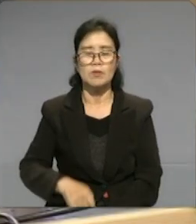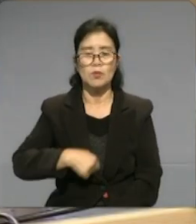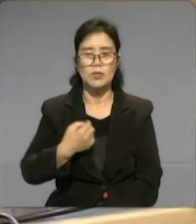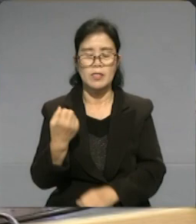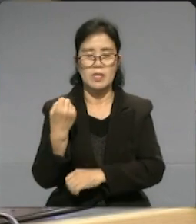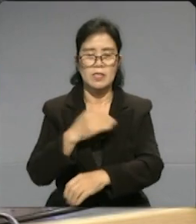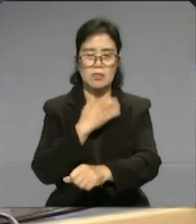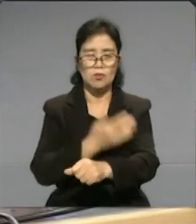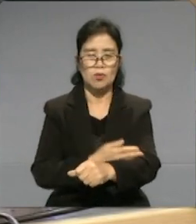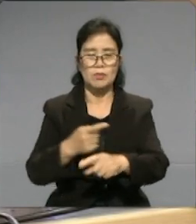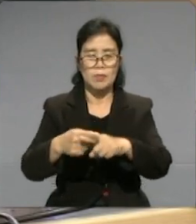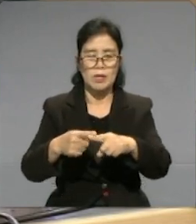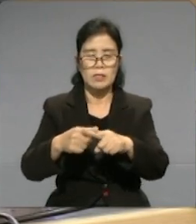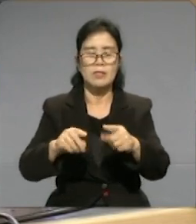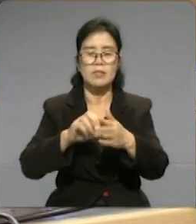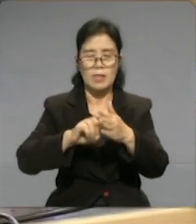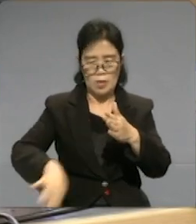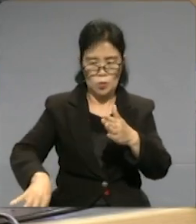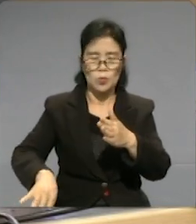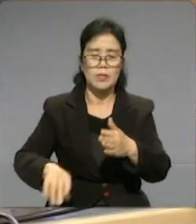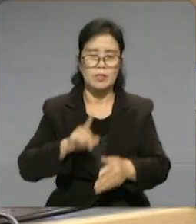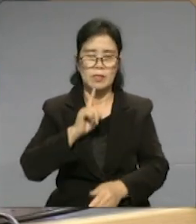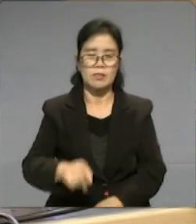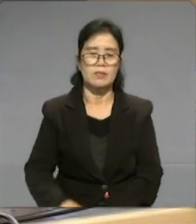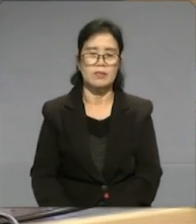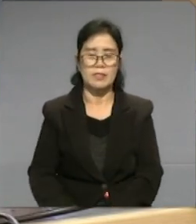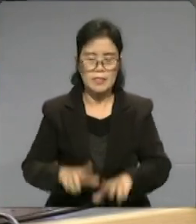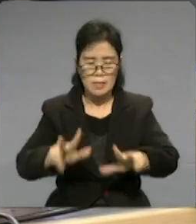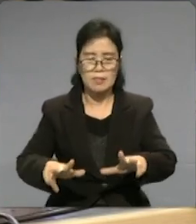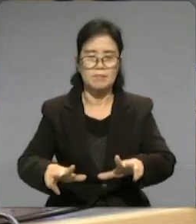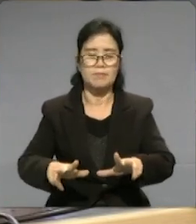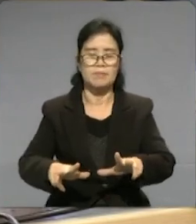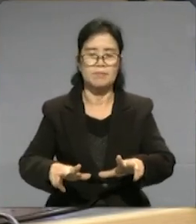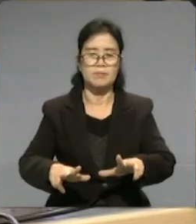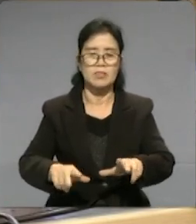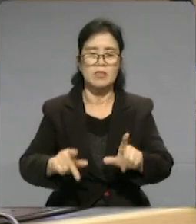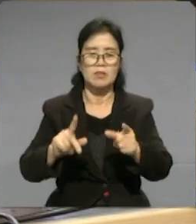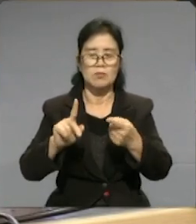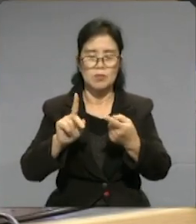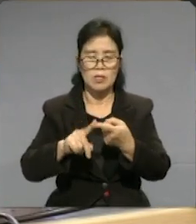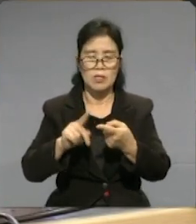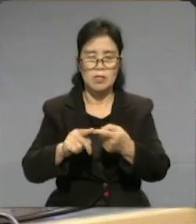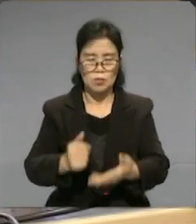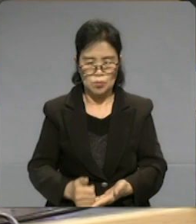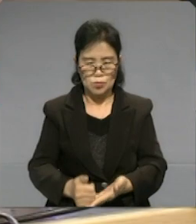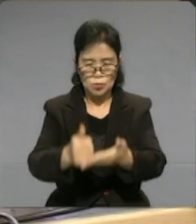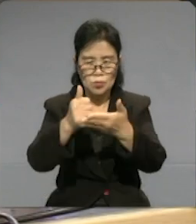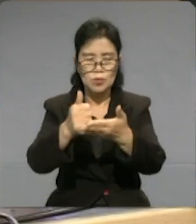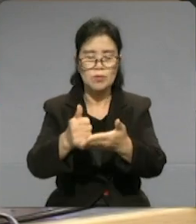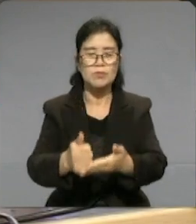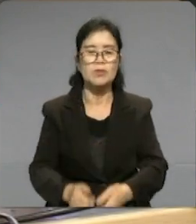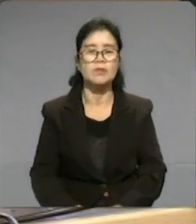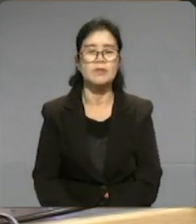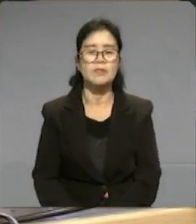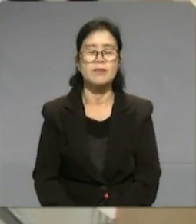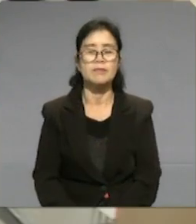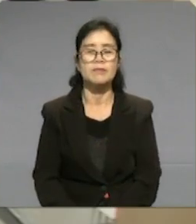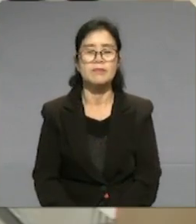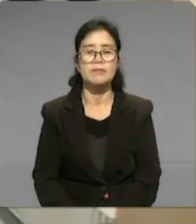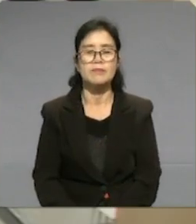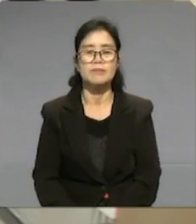기득권의 절반을 내려놓겠다는 거예요. 지금 하겠다는 것이고 그래서 참 그 부분에 대해서도 일단 존경을